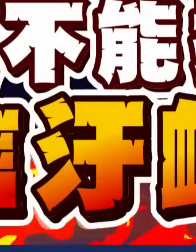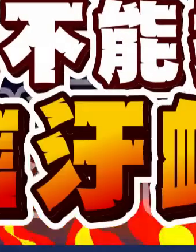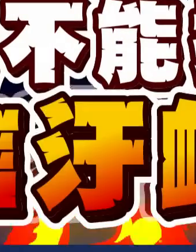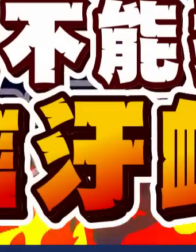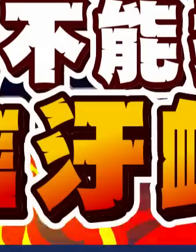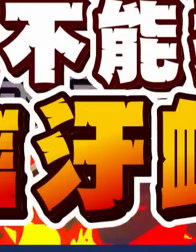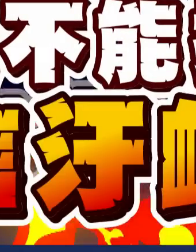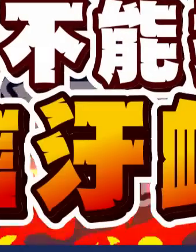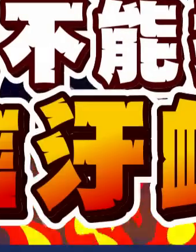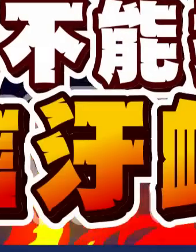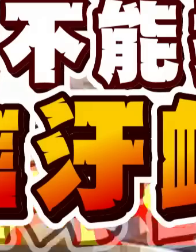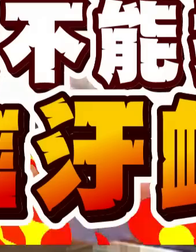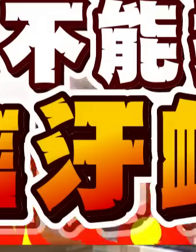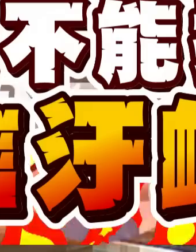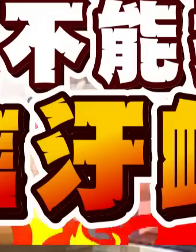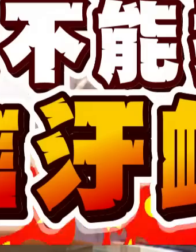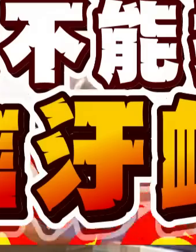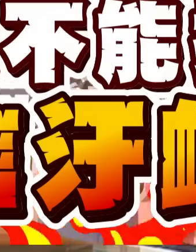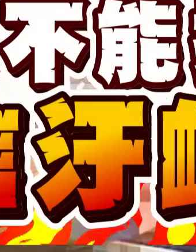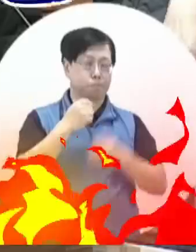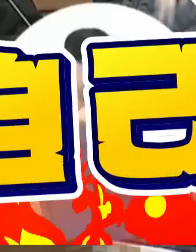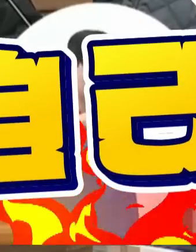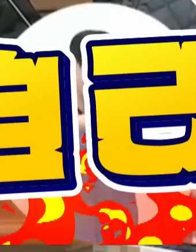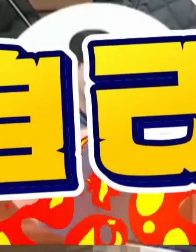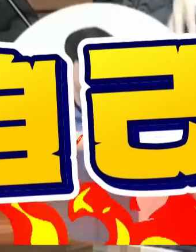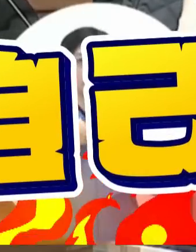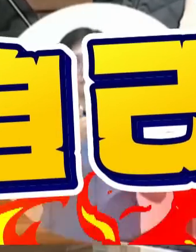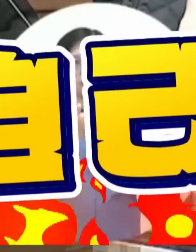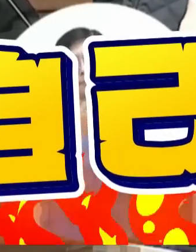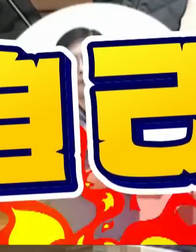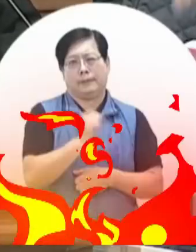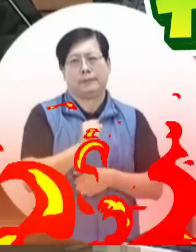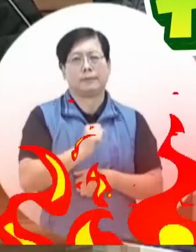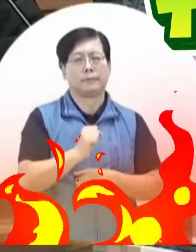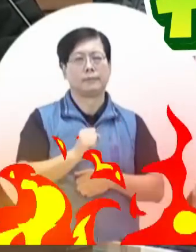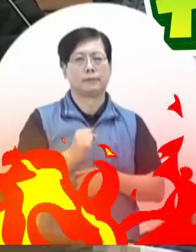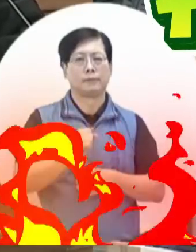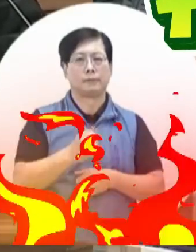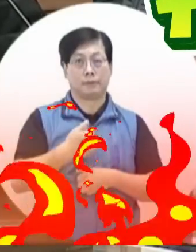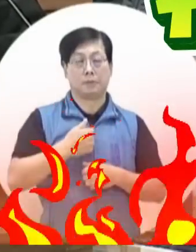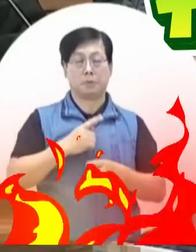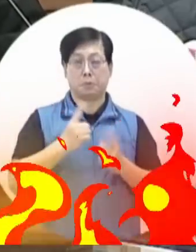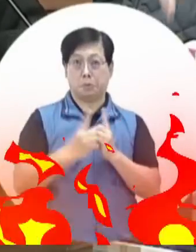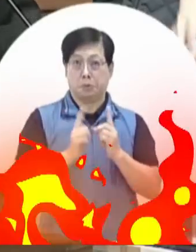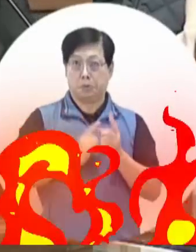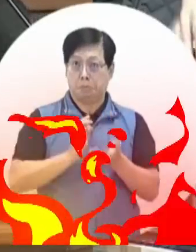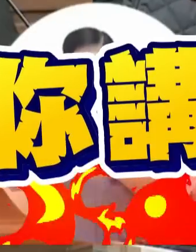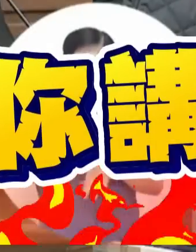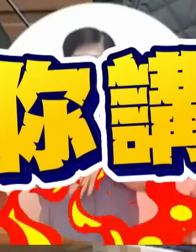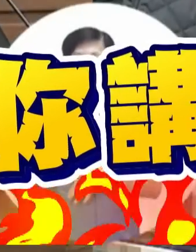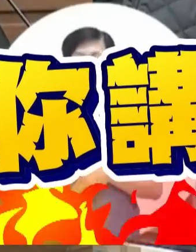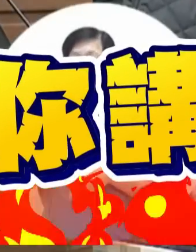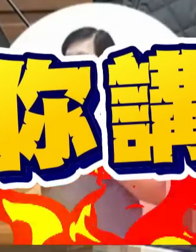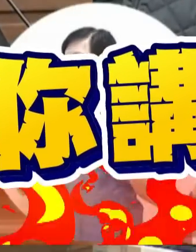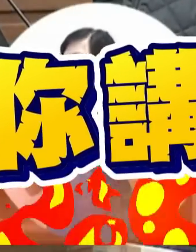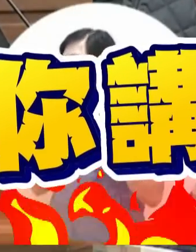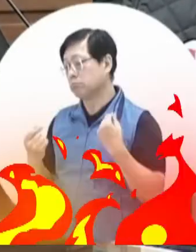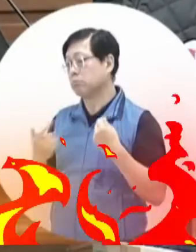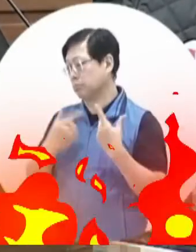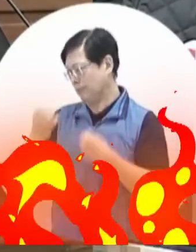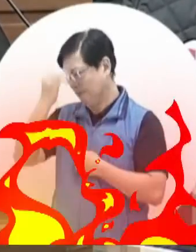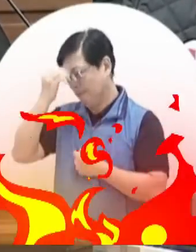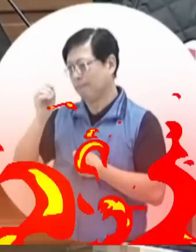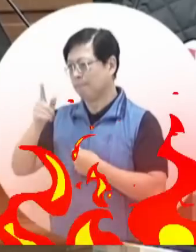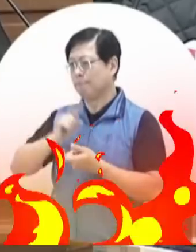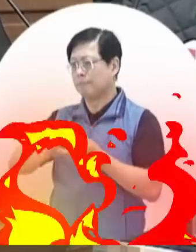受哈，用谎言污蔑别人， 我也是 成就自己。 我也是，市长，谢谢你。我最讨厌有人